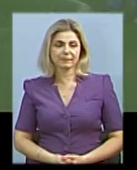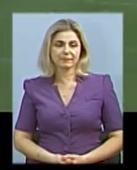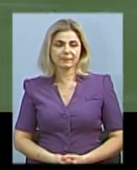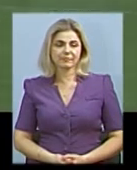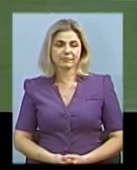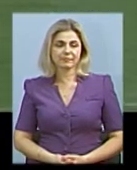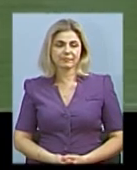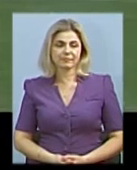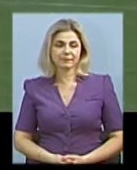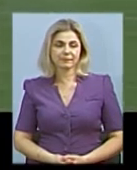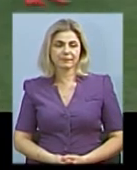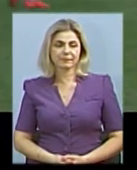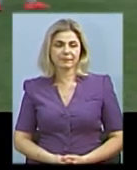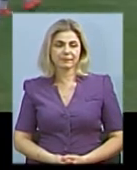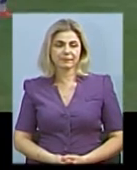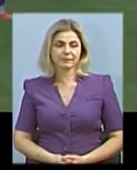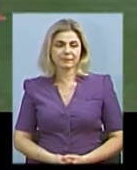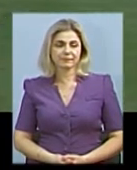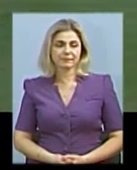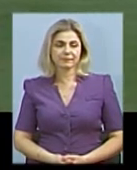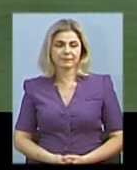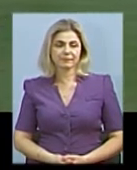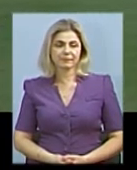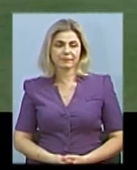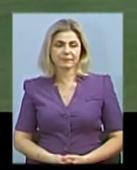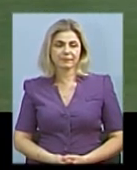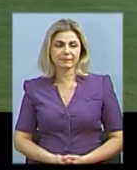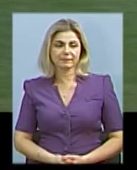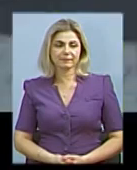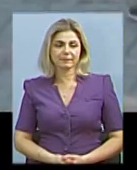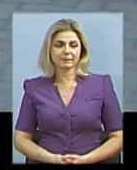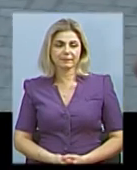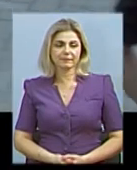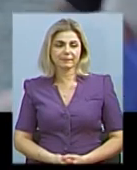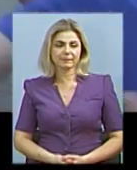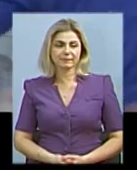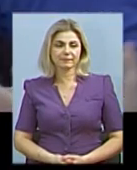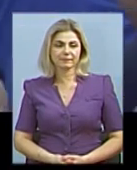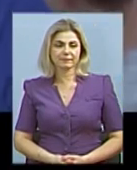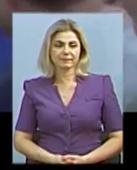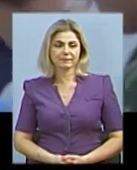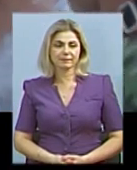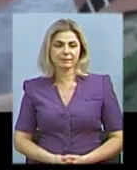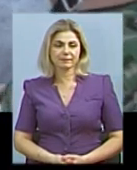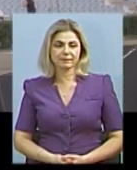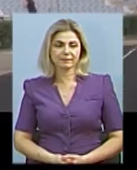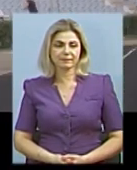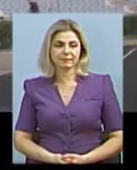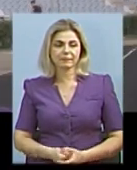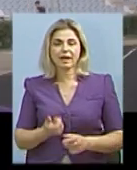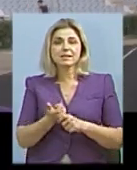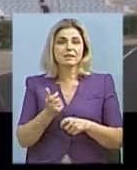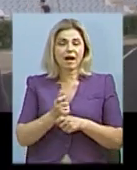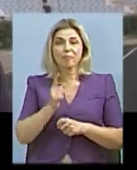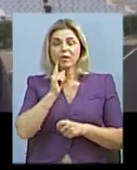щось небезпечне біля власних воріт. Фінальний свисток зафіксував першу перемогу Миколаєва над географічними сусідами. Найнеудобніший для